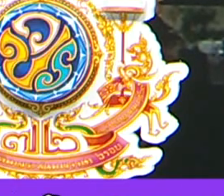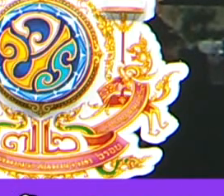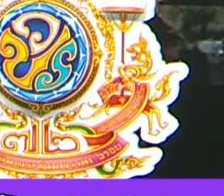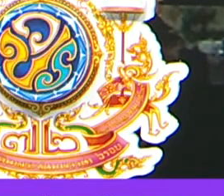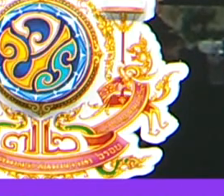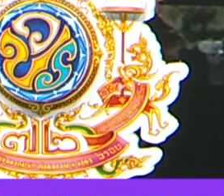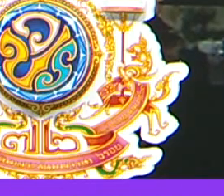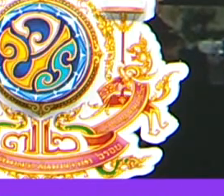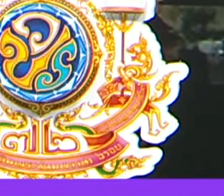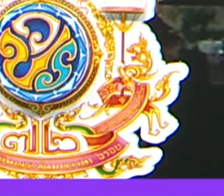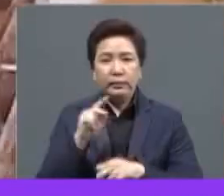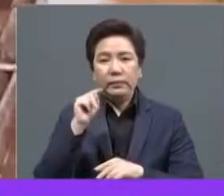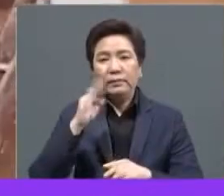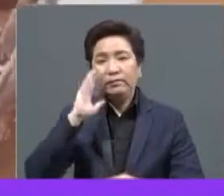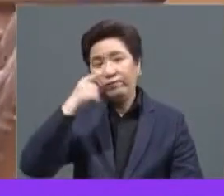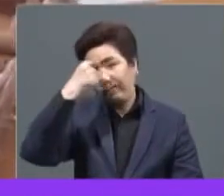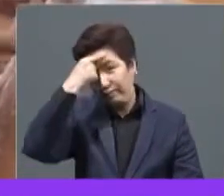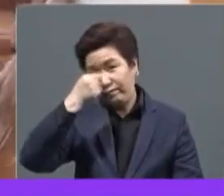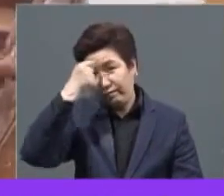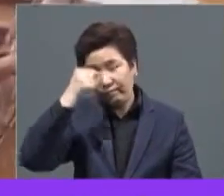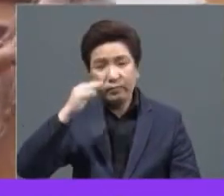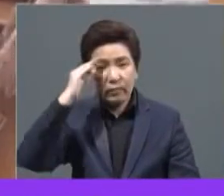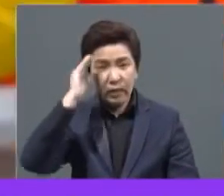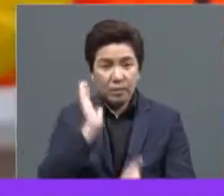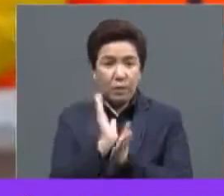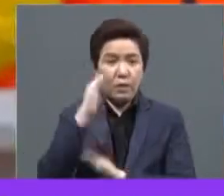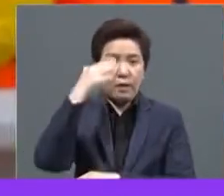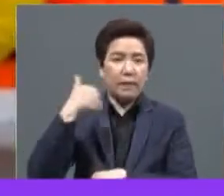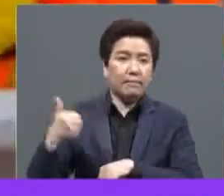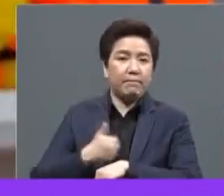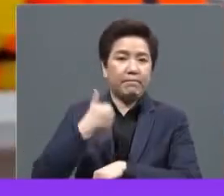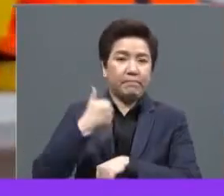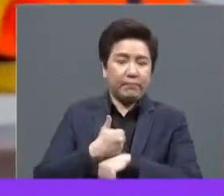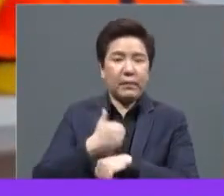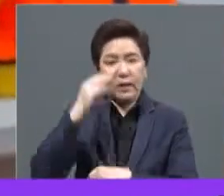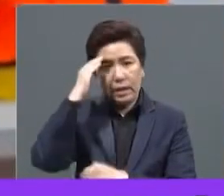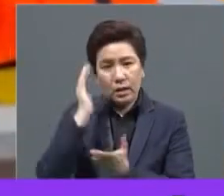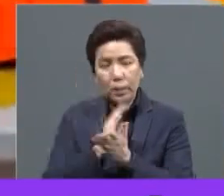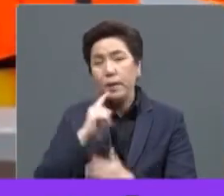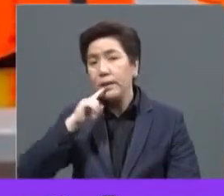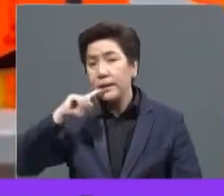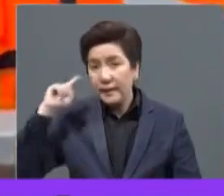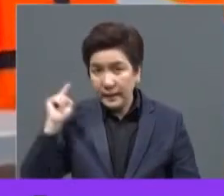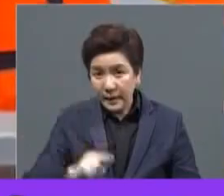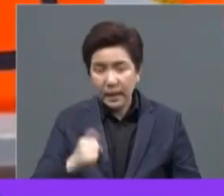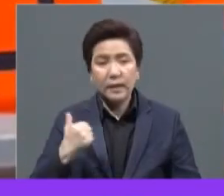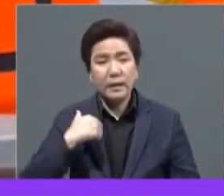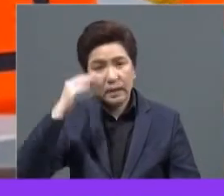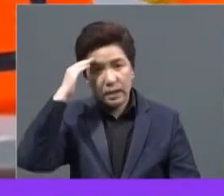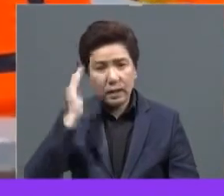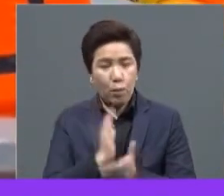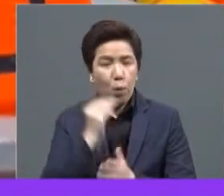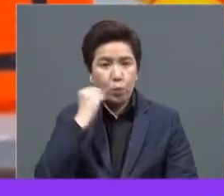เดินหน้าเชิงรุกช่วยเหลือและเยียวยาครับกระทรวงการพัฒนาสังคมและความมั่นคงของมนุษย์นะครับจะตั้งศูนย์